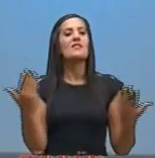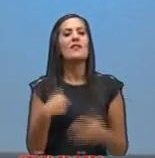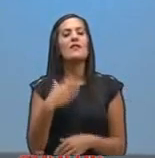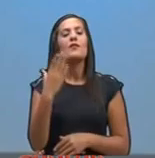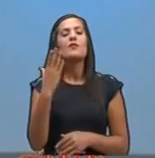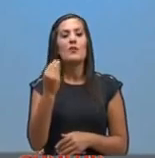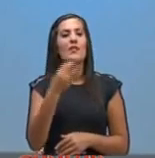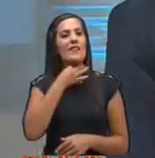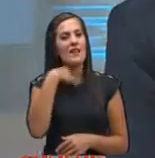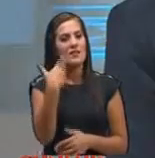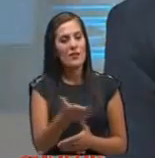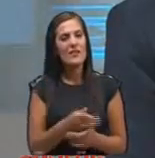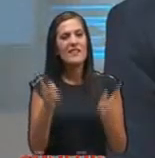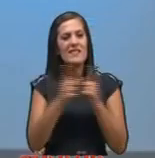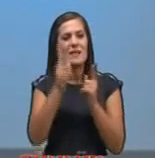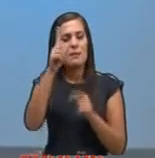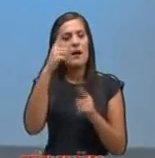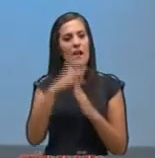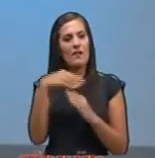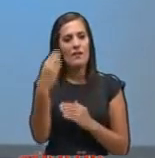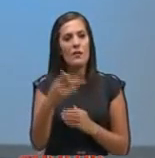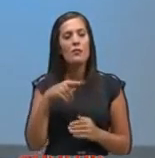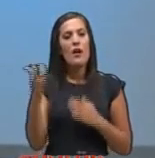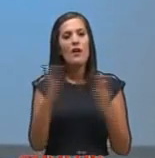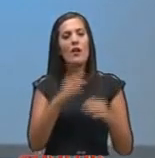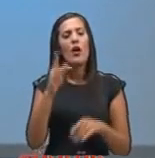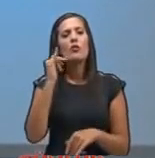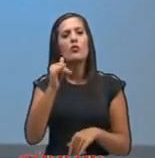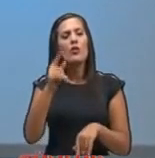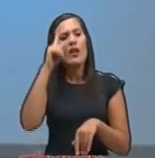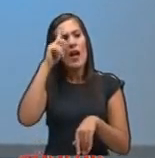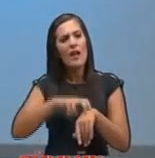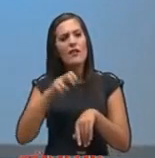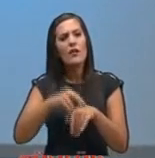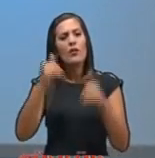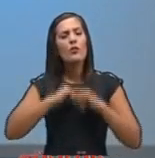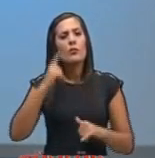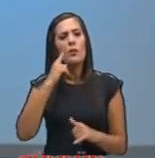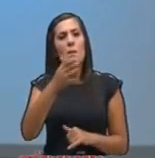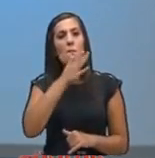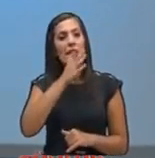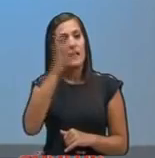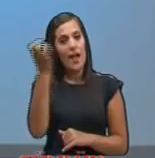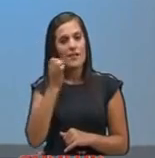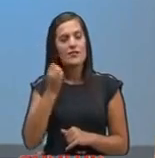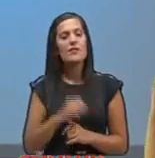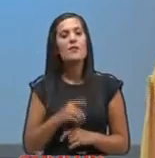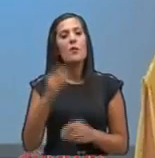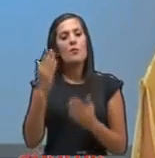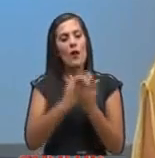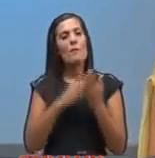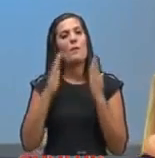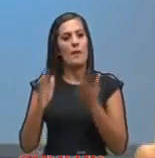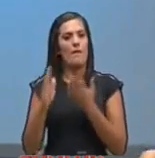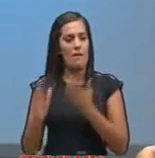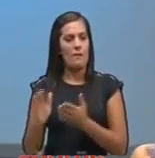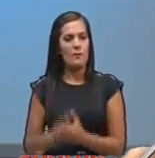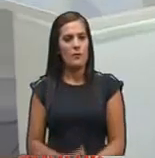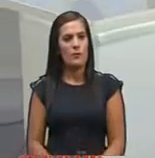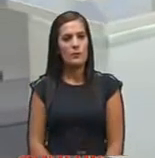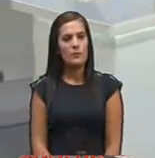Çok teşekkür ben ediyoruz. Ben teşekkür ediyorum. Kısa bir ara vereceğiz. Bu arada kötü anılardan kurtulma üzerine de bilgiler alacağız. Programımız devam ediyor.